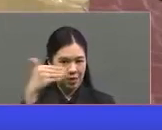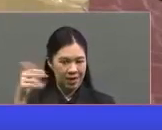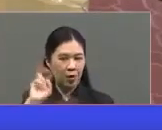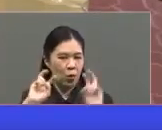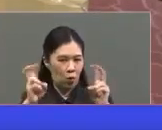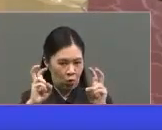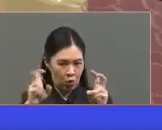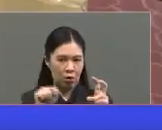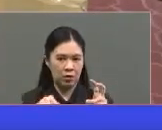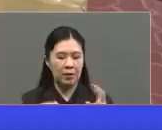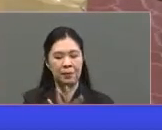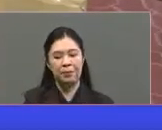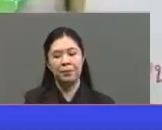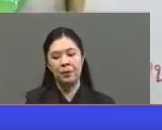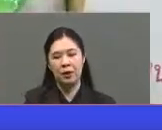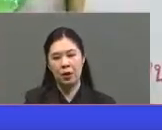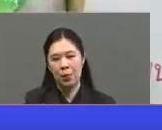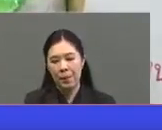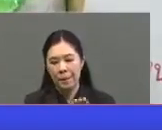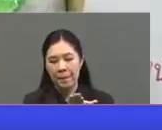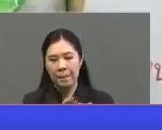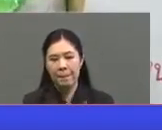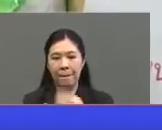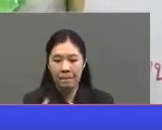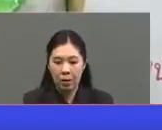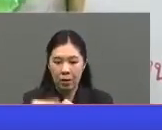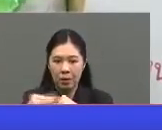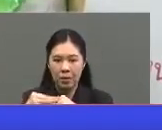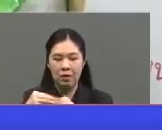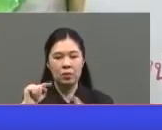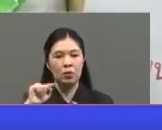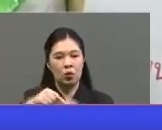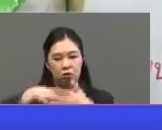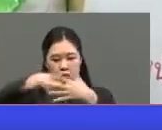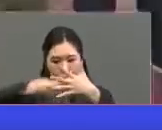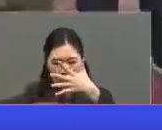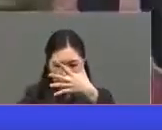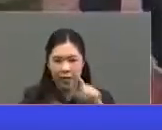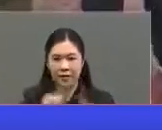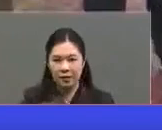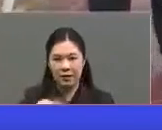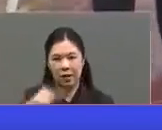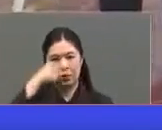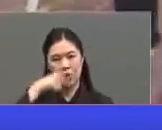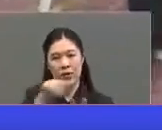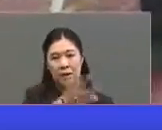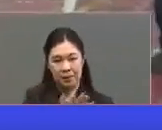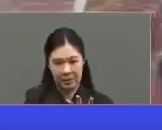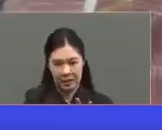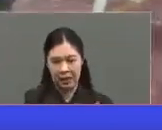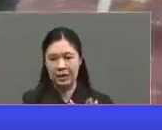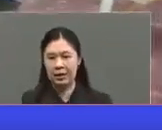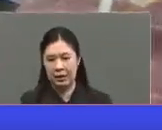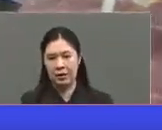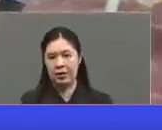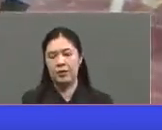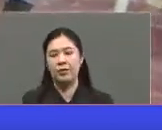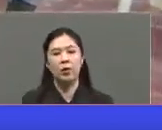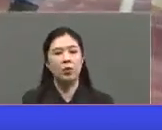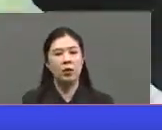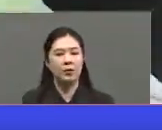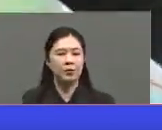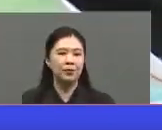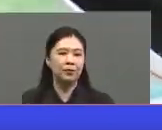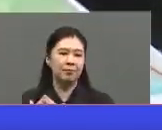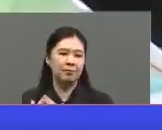ใบรับรองแพทย์ปัจจุบันซึ่งกระทรวงมหาดไทยอยู่ระหว่างการหารือกับกรมสุขภาพจิตในเรื่องของหลักเกณฑ์และวิธีการในการต